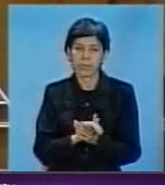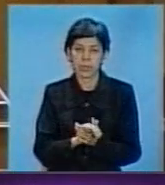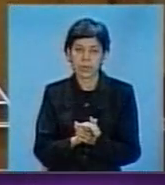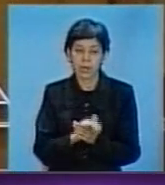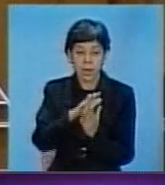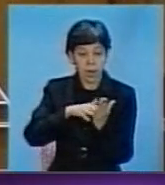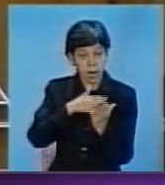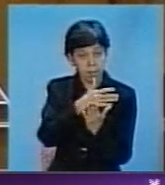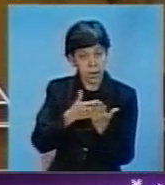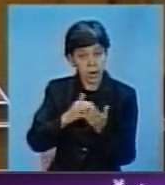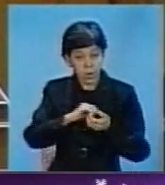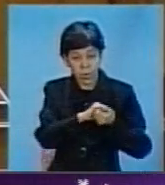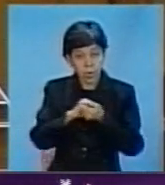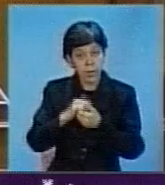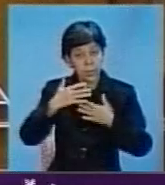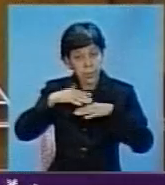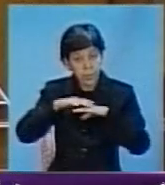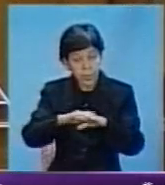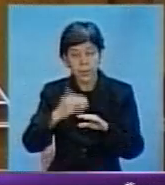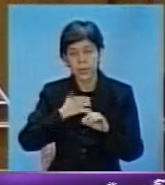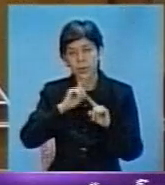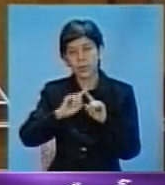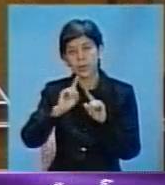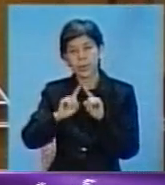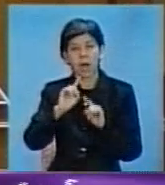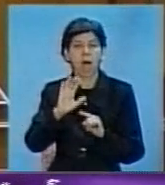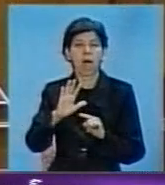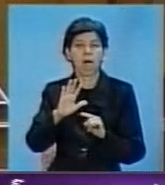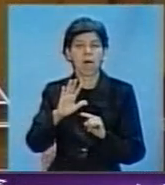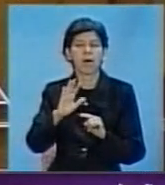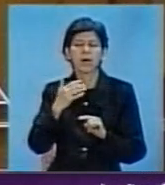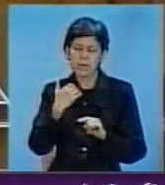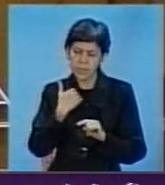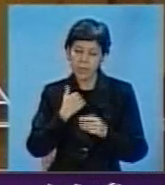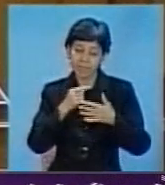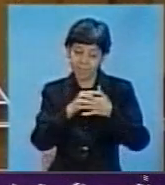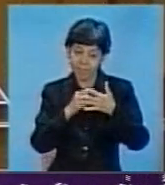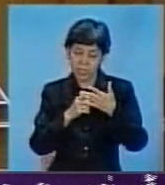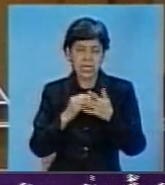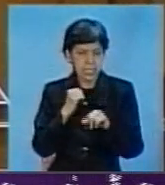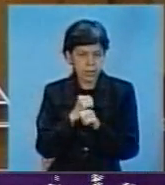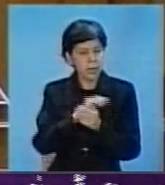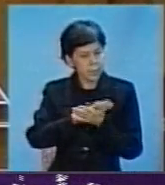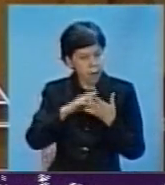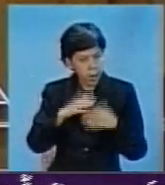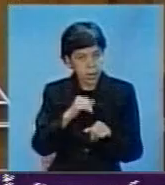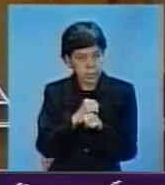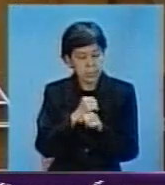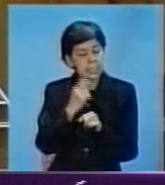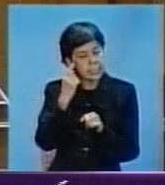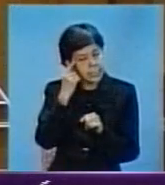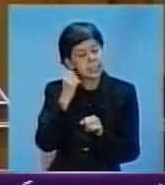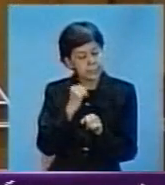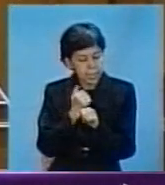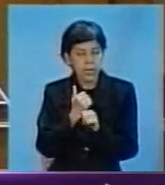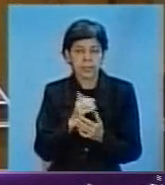และแผนปรองดองซึ่งมีทั้งหมด5ข้อบางเรื่องก็คงจะได้ข้อยุติในระยะเวลา